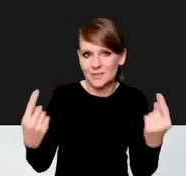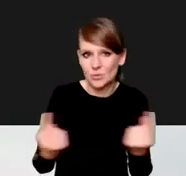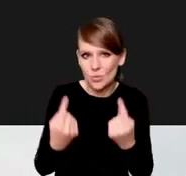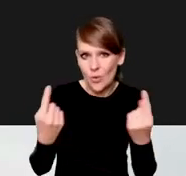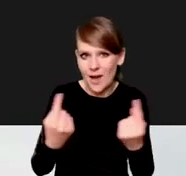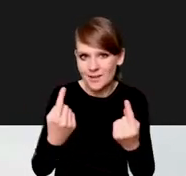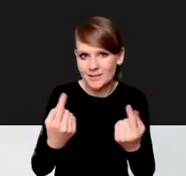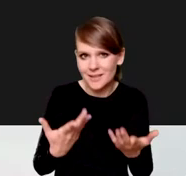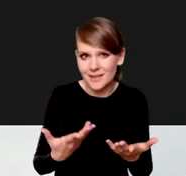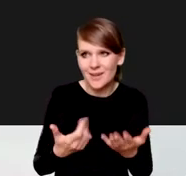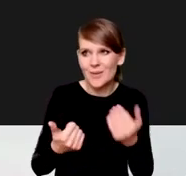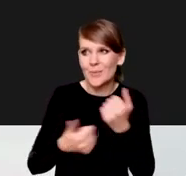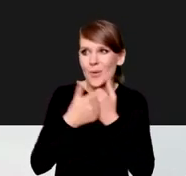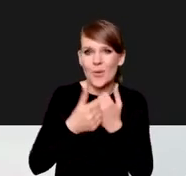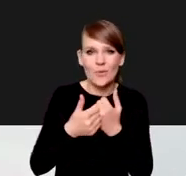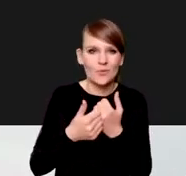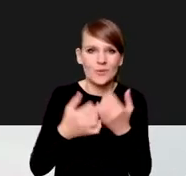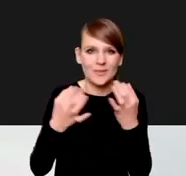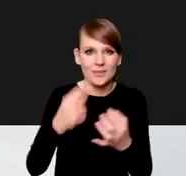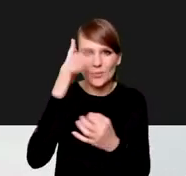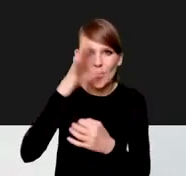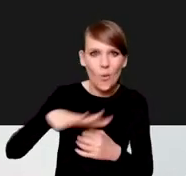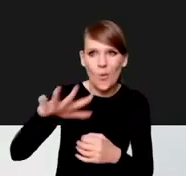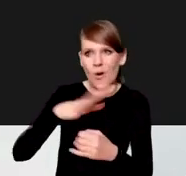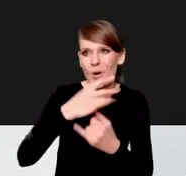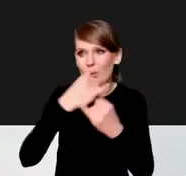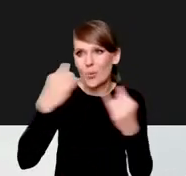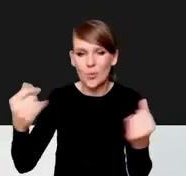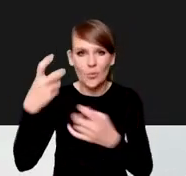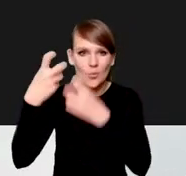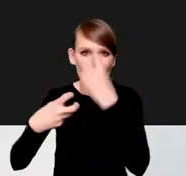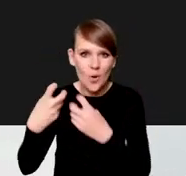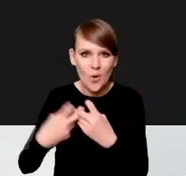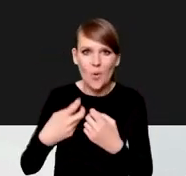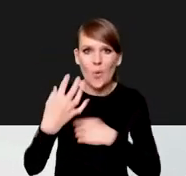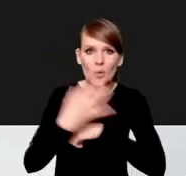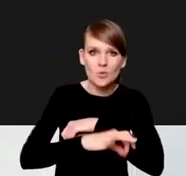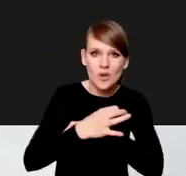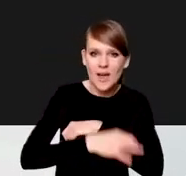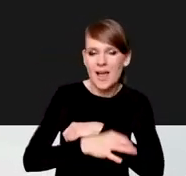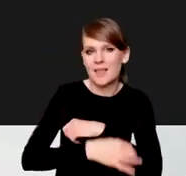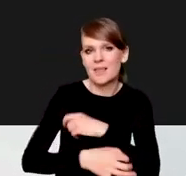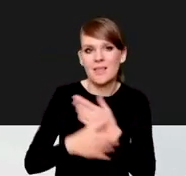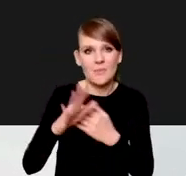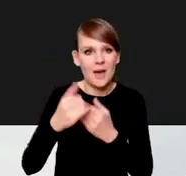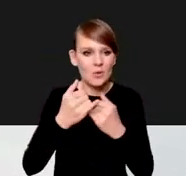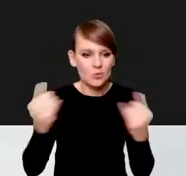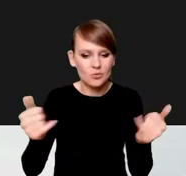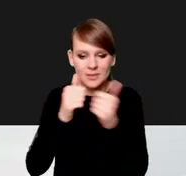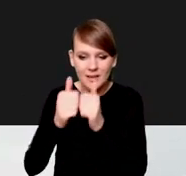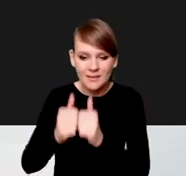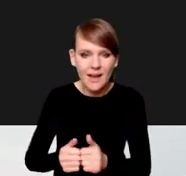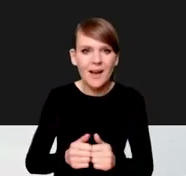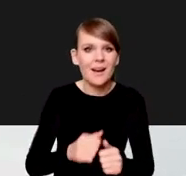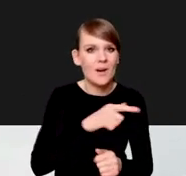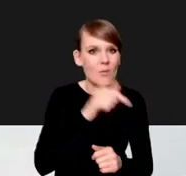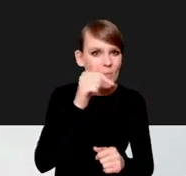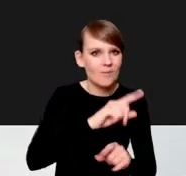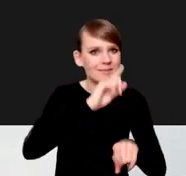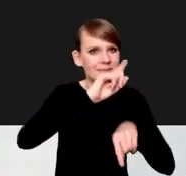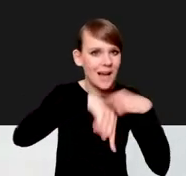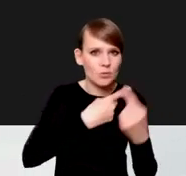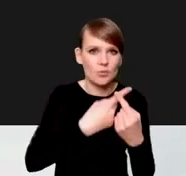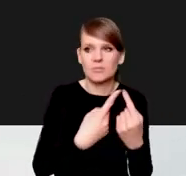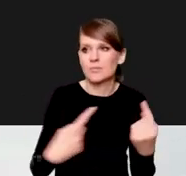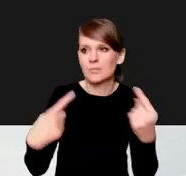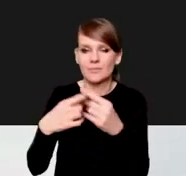które stoją przed społeczeństwami naszych uczelni, aby mogli odnaleźć się w tej rzeczywistości? I